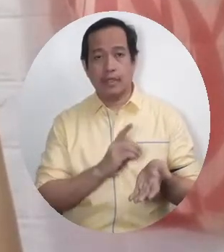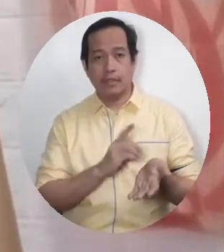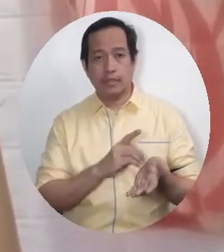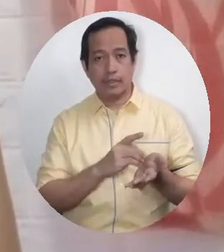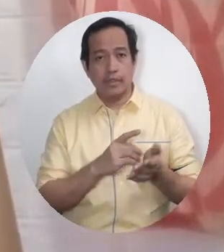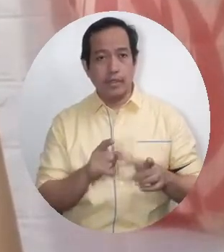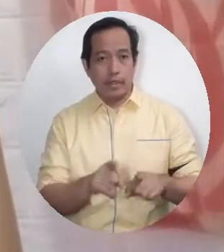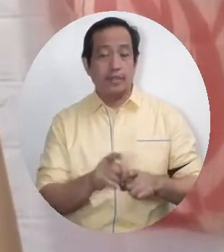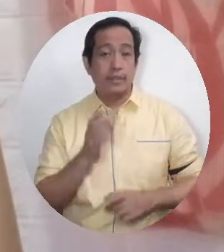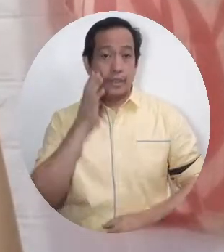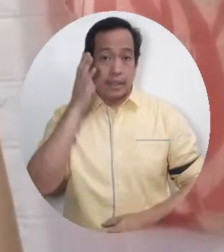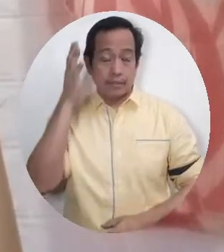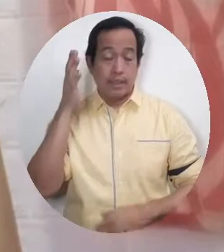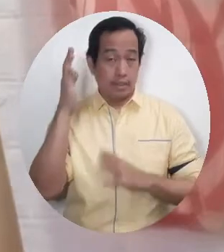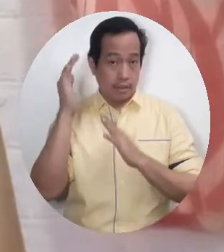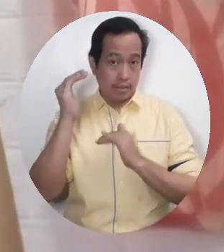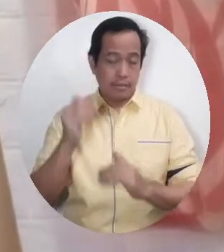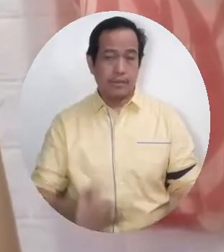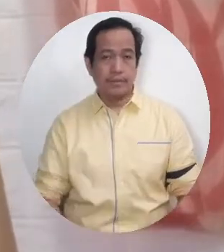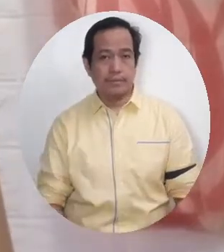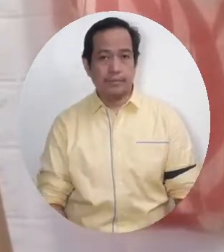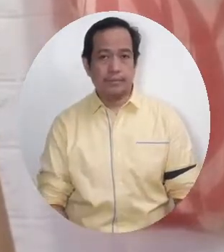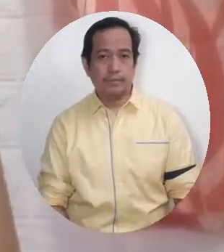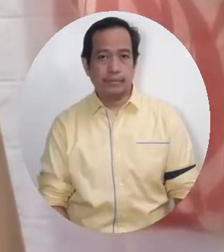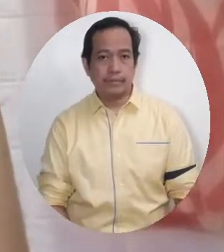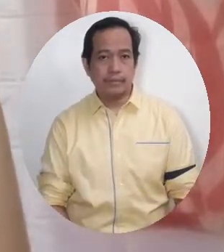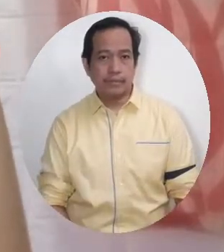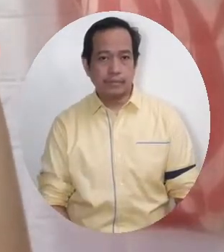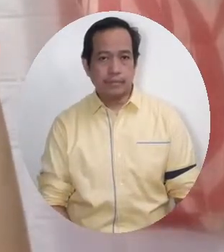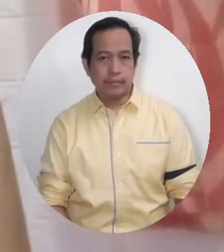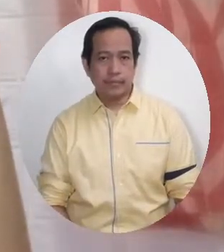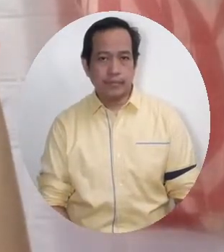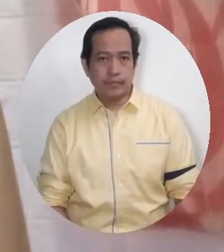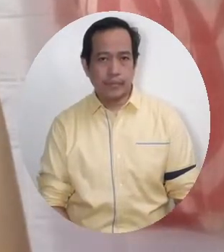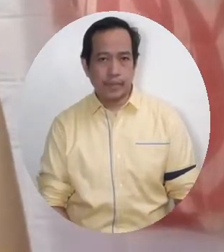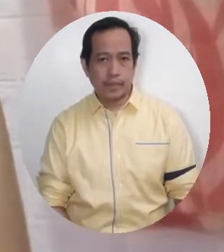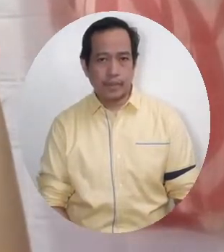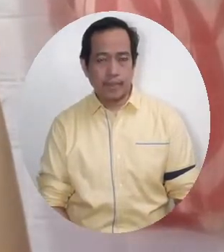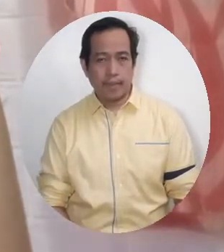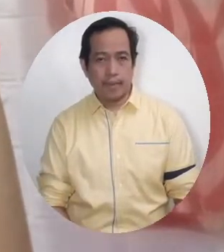maging doktor. Someday, hopefully po, di ba?